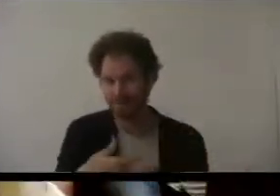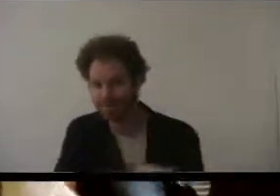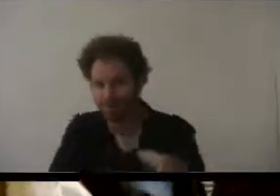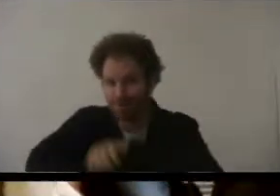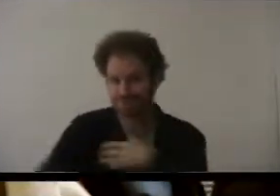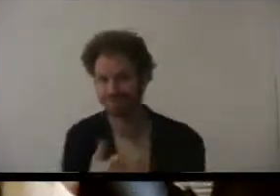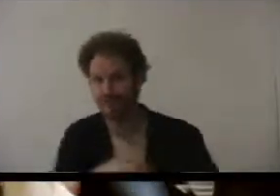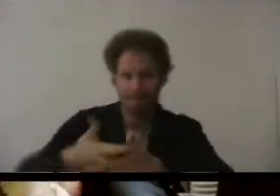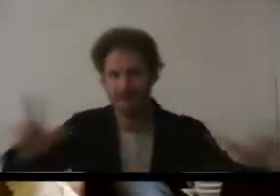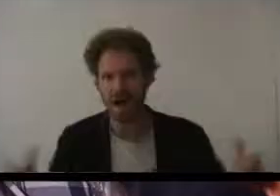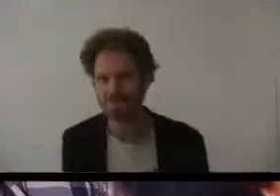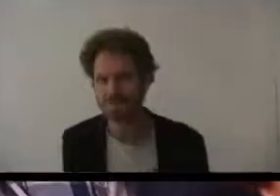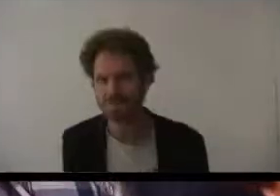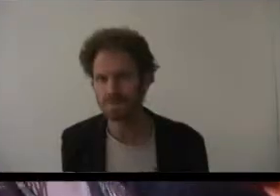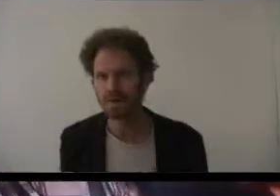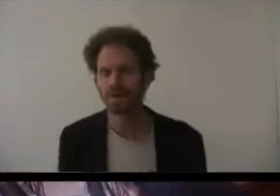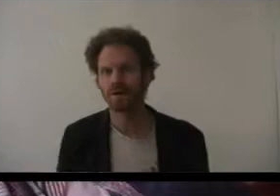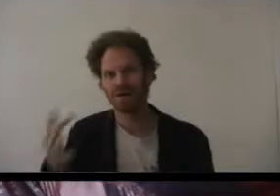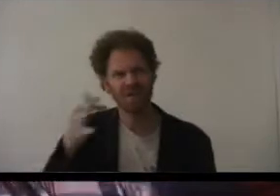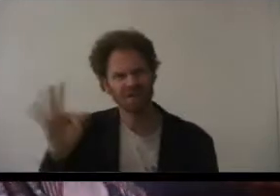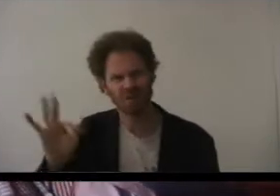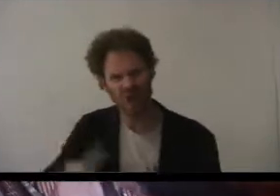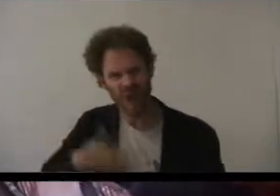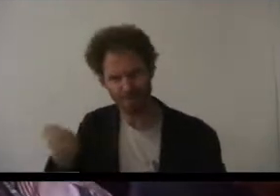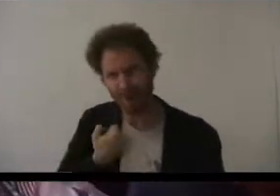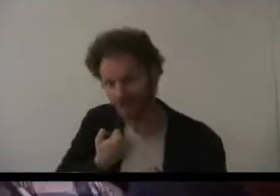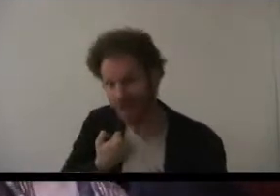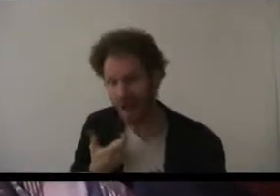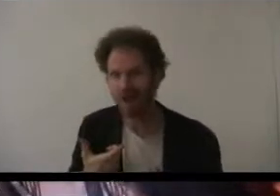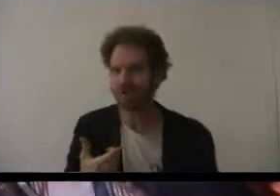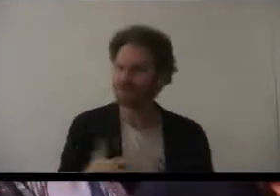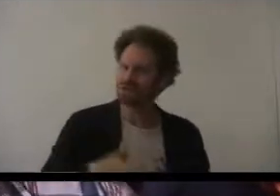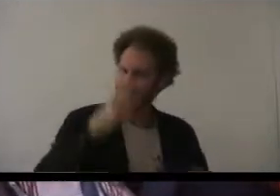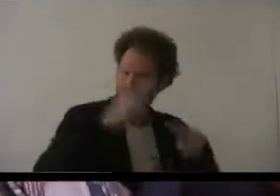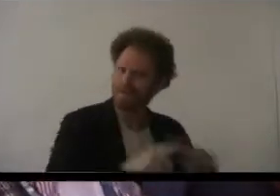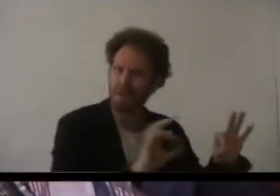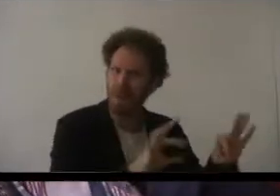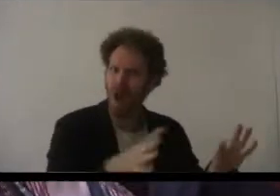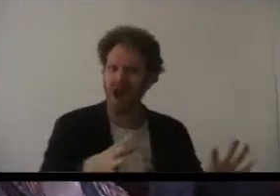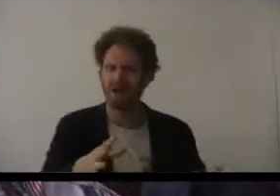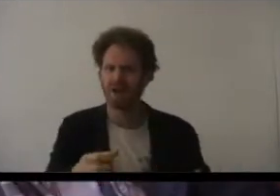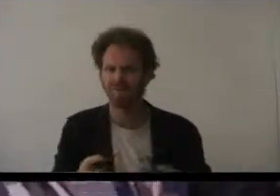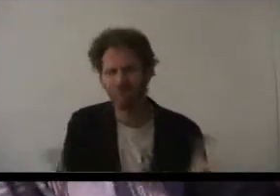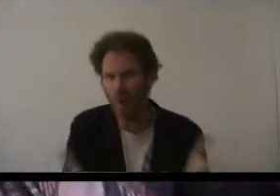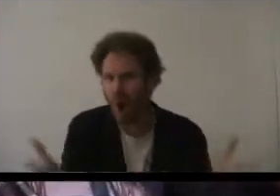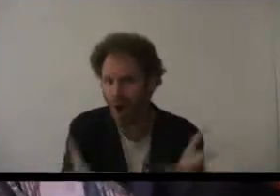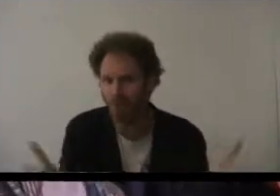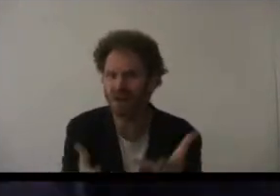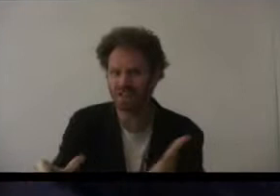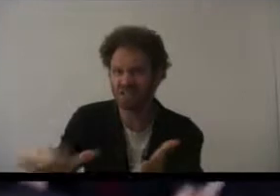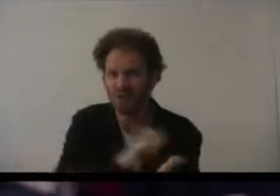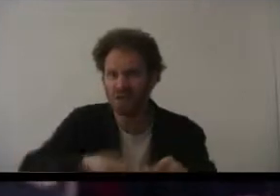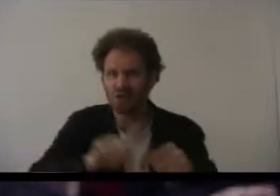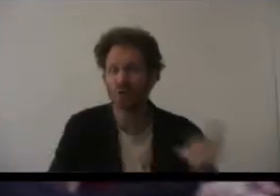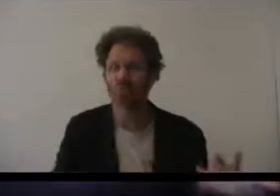ne viendra le mettre en cause. Les français ont du potentiel, ont des talents, c'est des créateurs mais il faut les encourager, faut leur donner envie de faire les